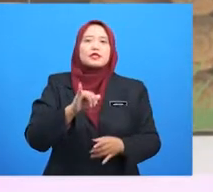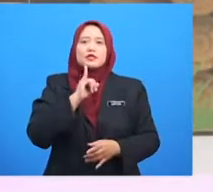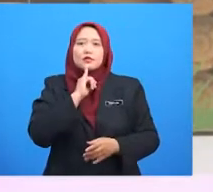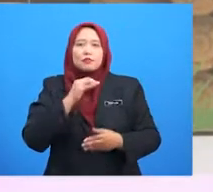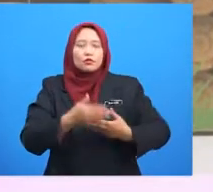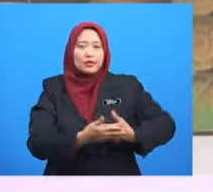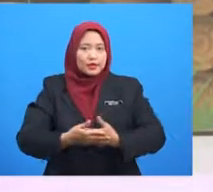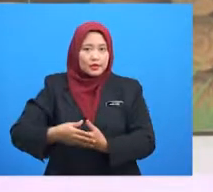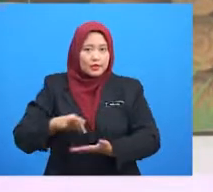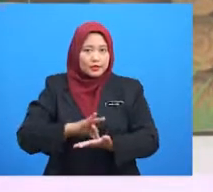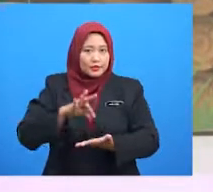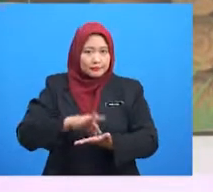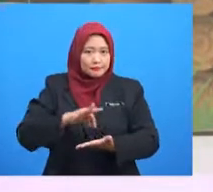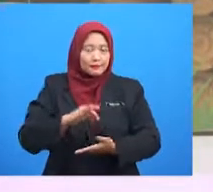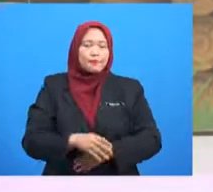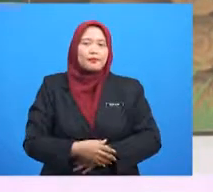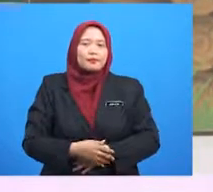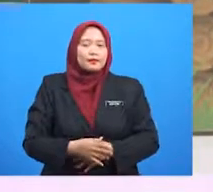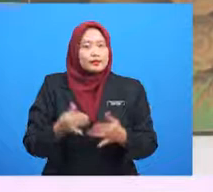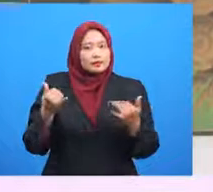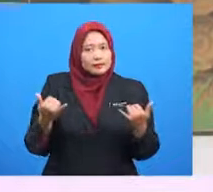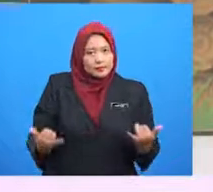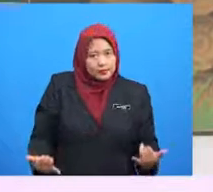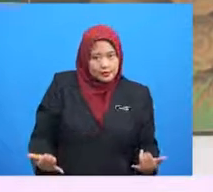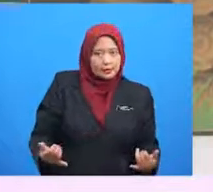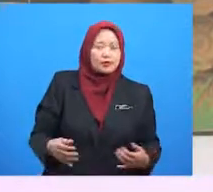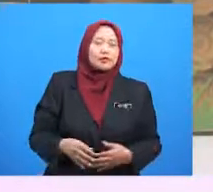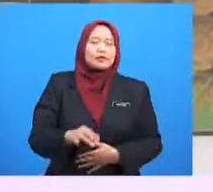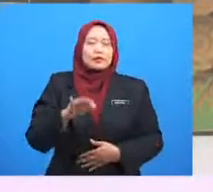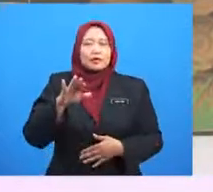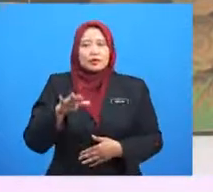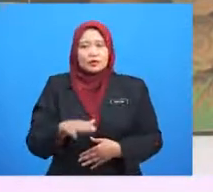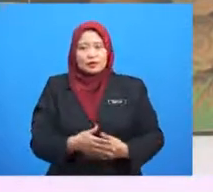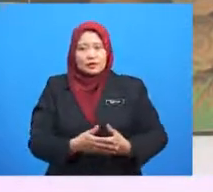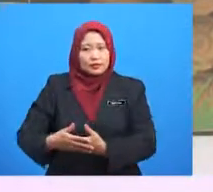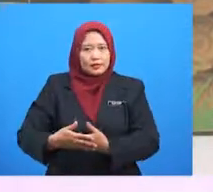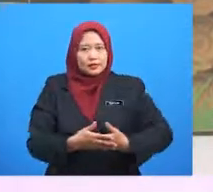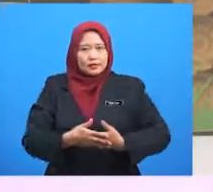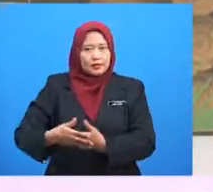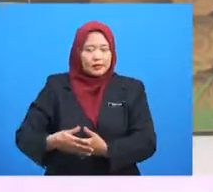Yeay, anak-anak ayam itu kini selamat berada bersama ibu mereka.